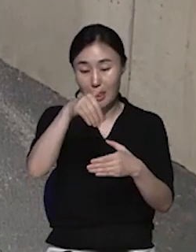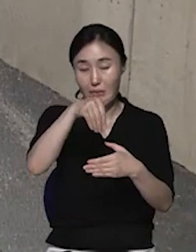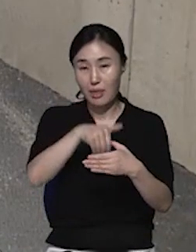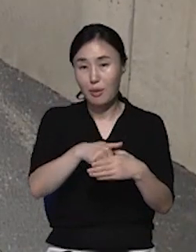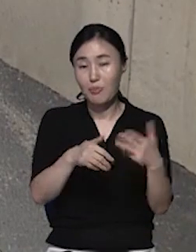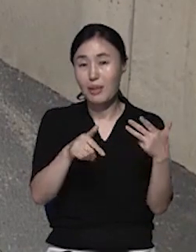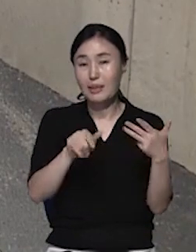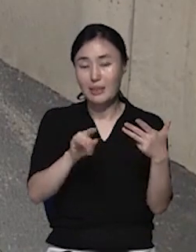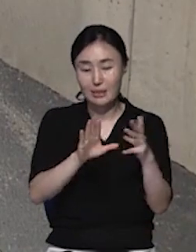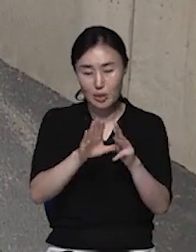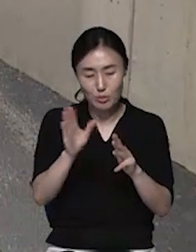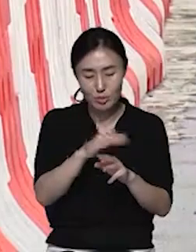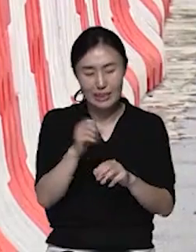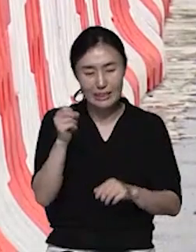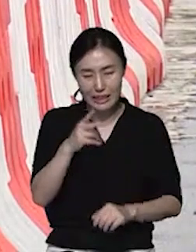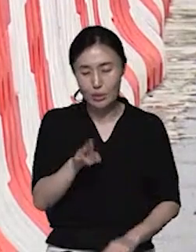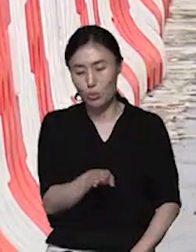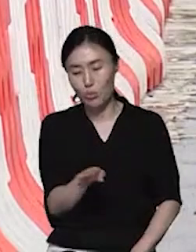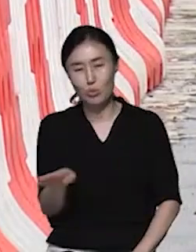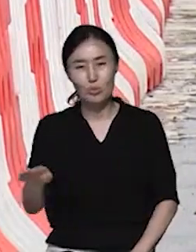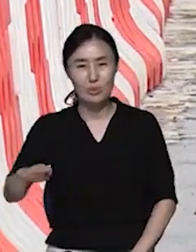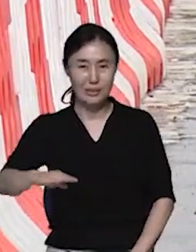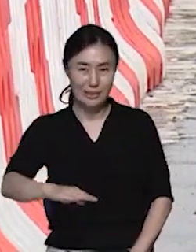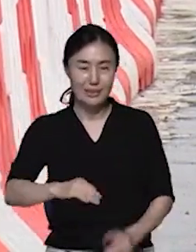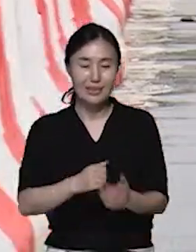우측 진출입로 재시공을 결정했습니다.